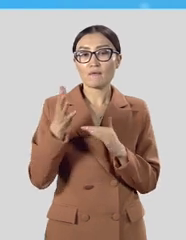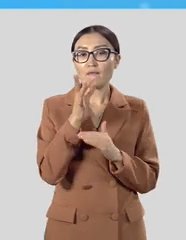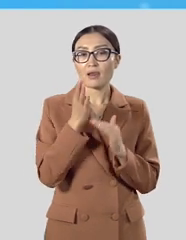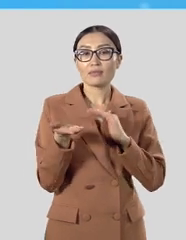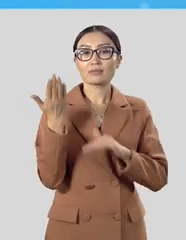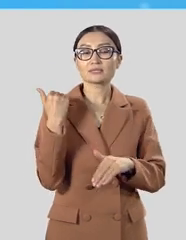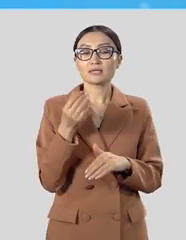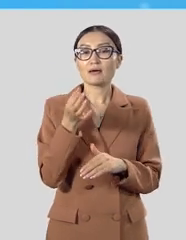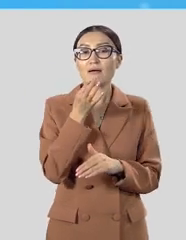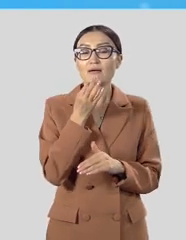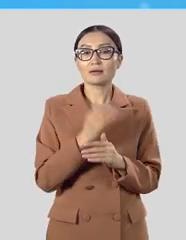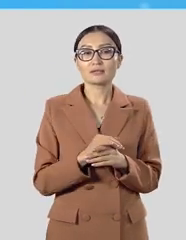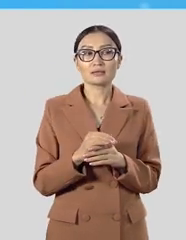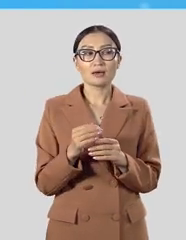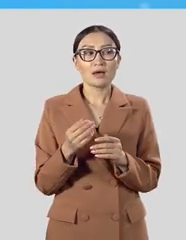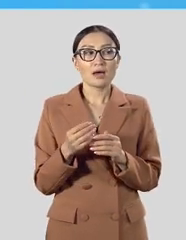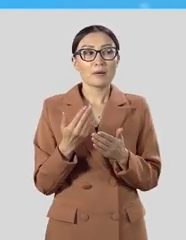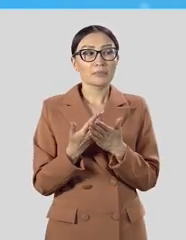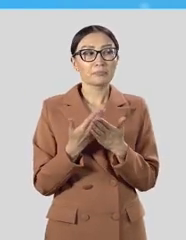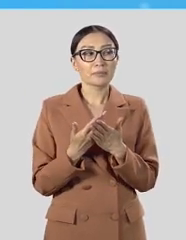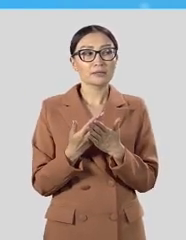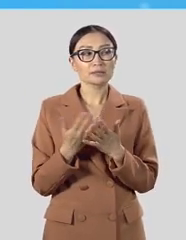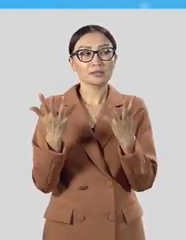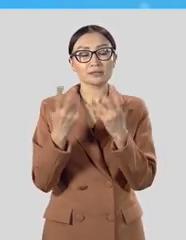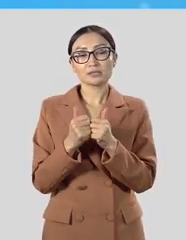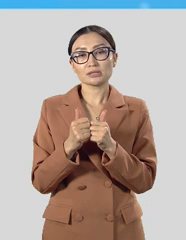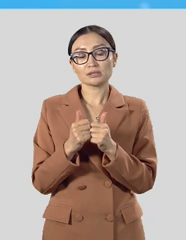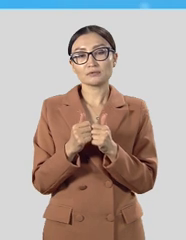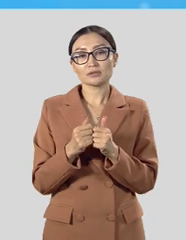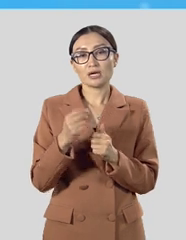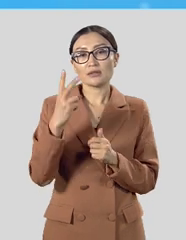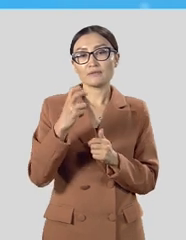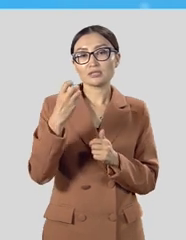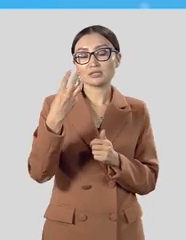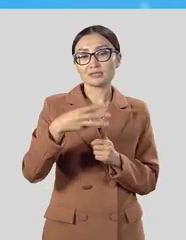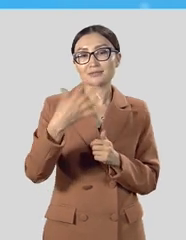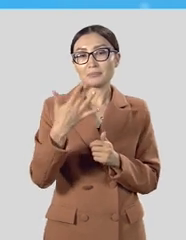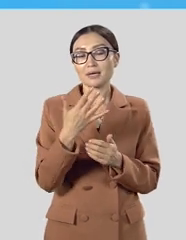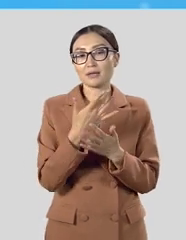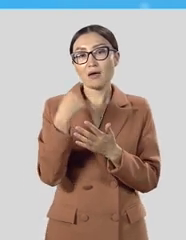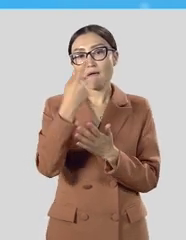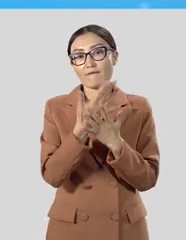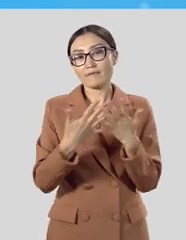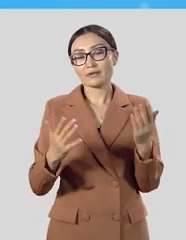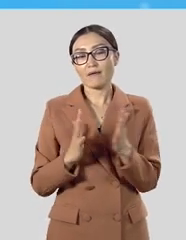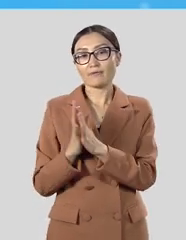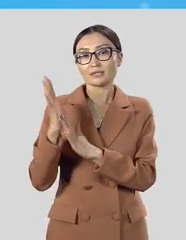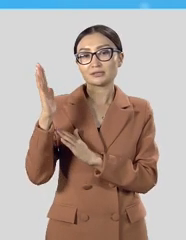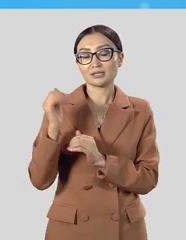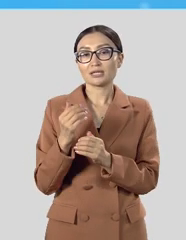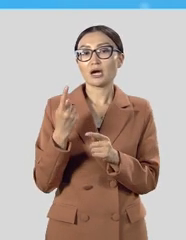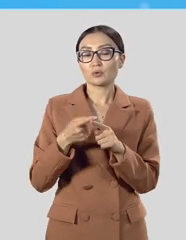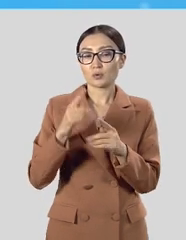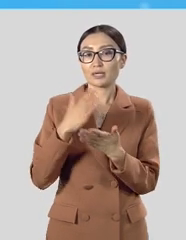в ранний меловой период. Примерно их насчитывается 235 тысяч видов растений, которые имеют